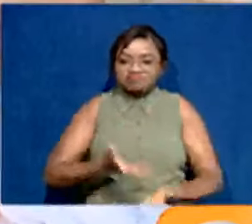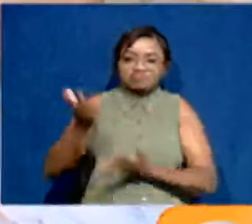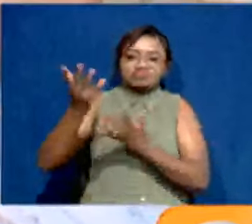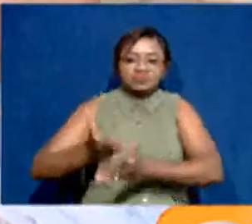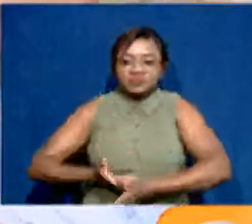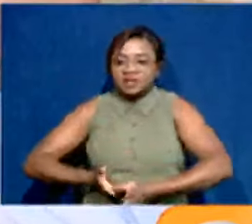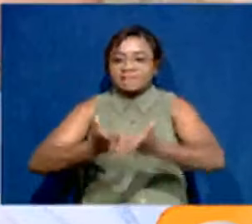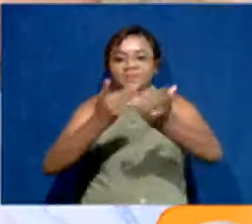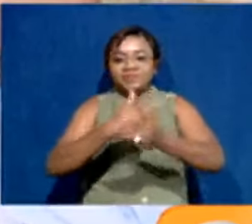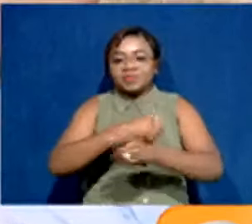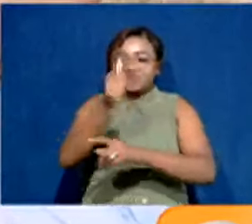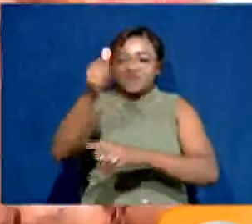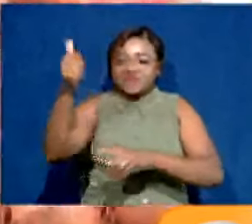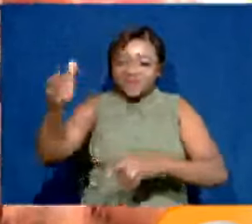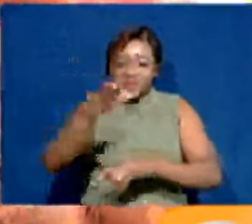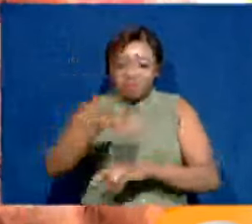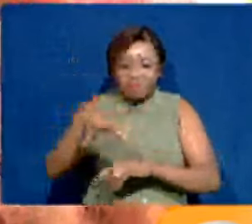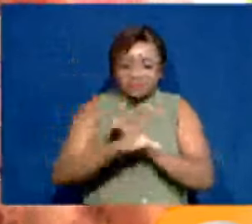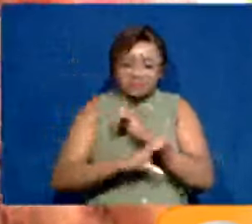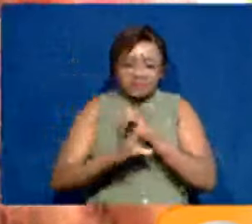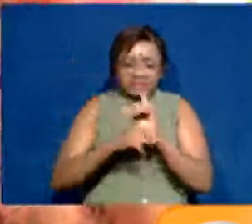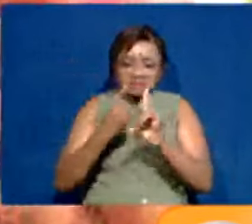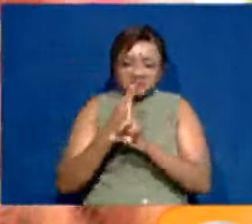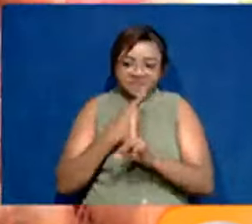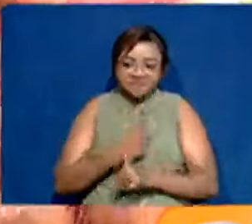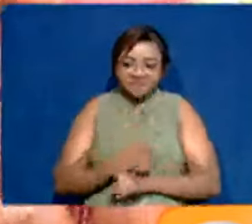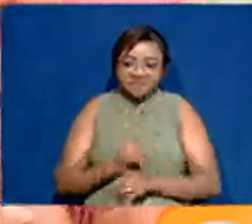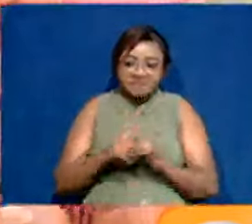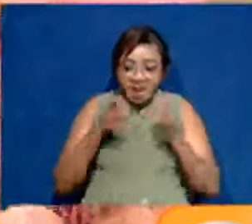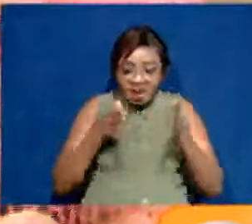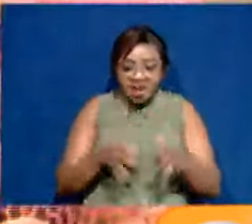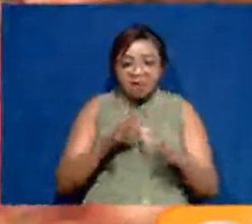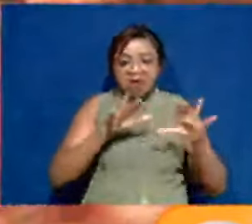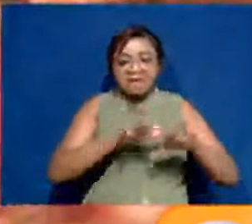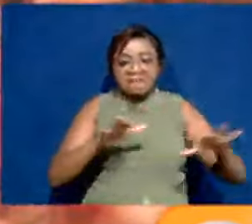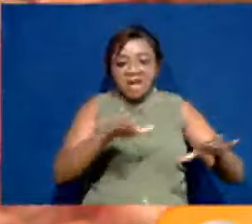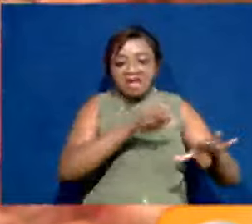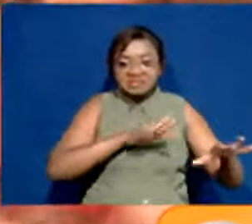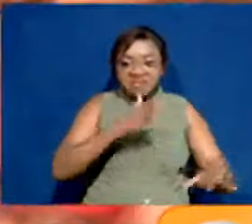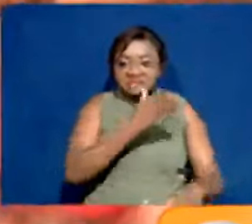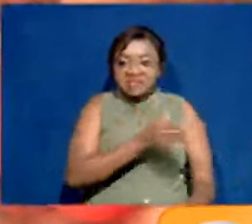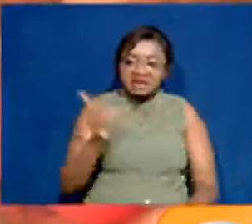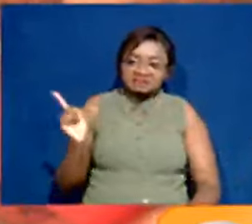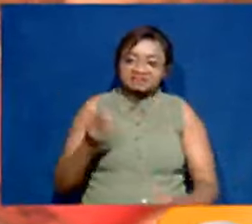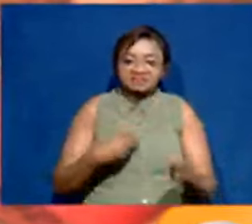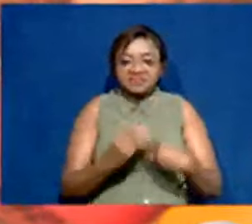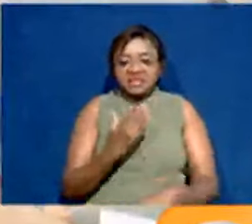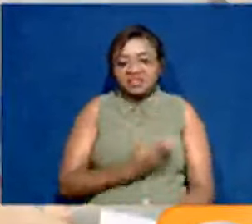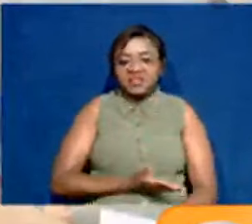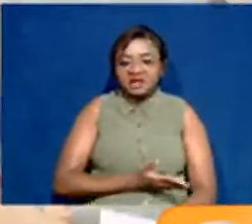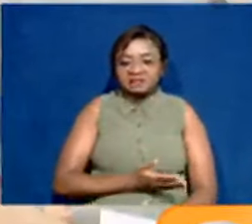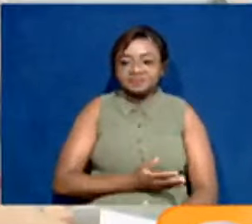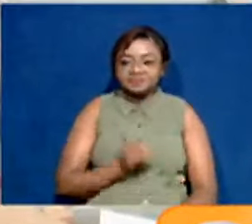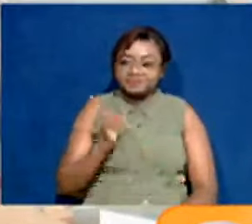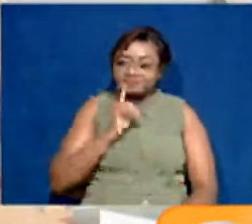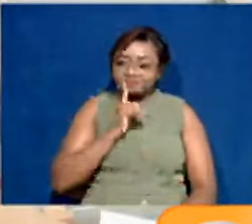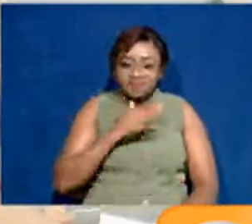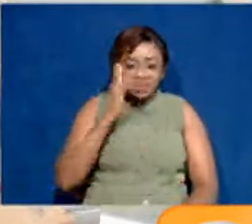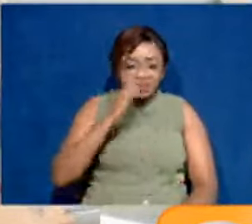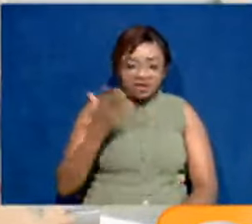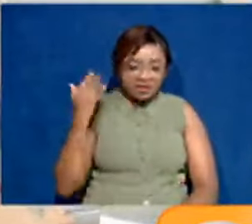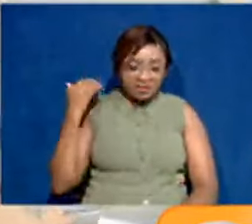mahali inaweza saidia hata nchi. At this stall in Nyeri town, we find Samuel Kiama selling macadamia nuts. He says he has never done so